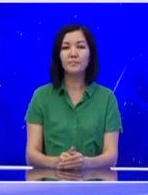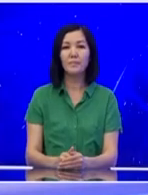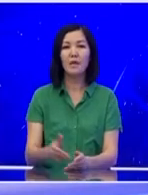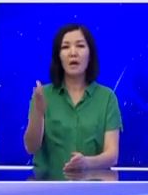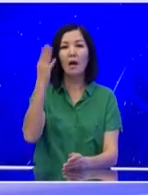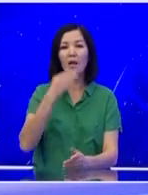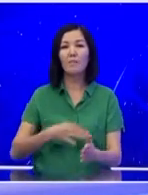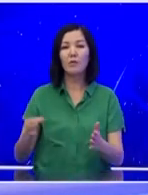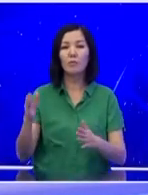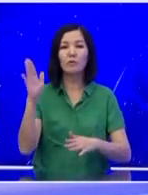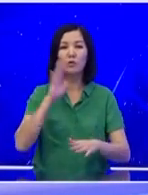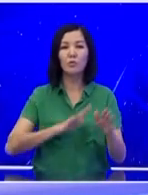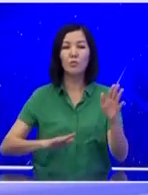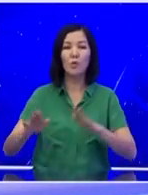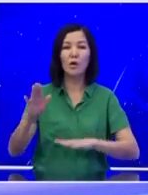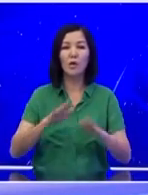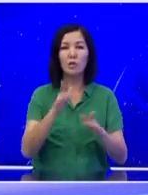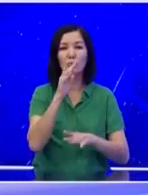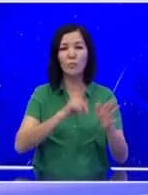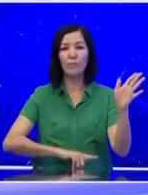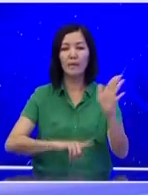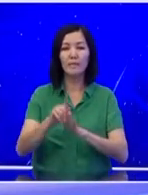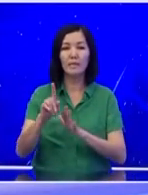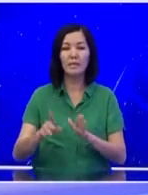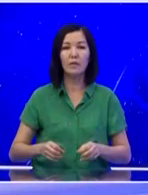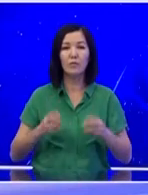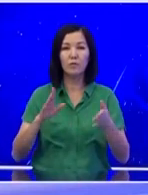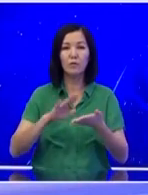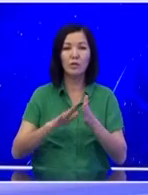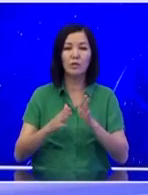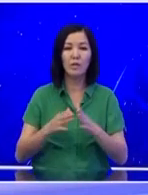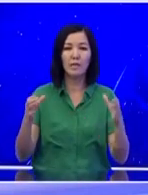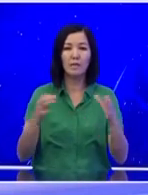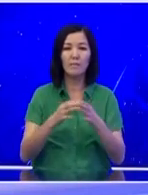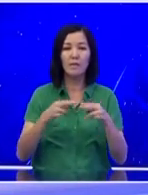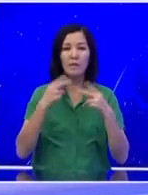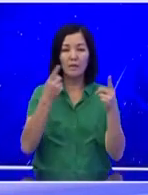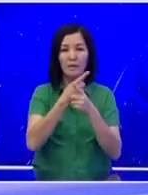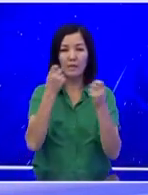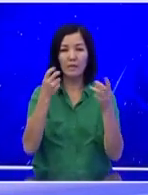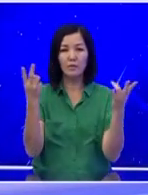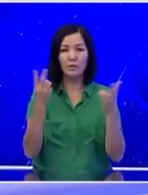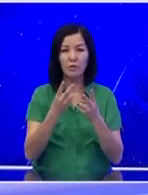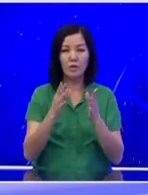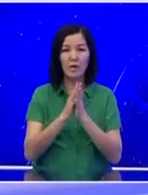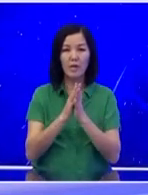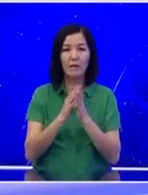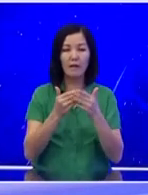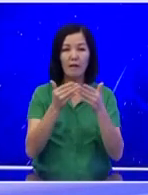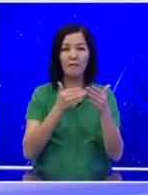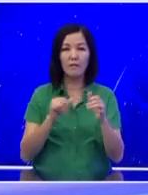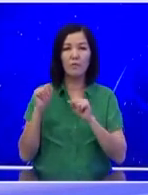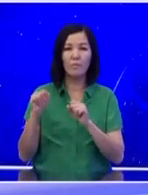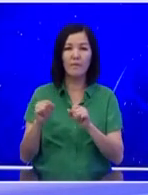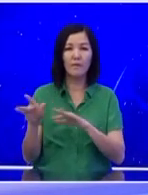Облыста суға түсу маусымы басталды. Төтенше жағдайлар департаменті сақтық ережелерін ескеруді сұрайды. Сол себепті де алдын алу